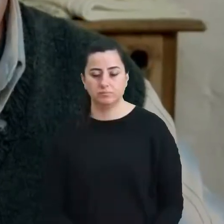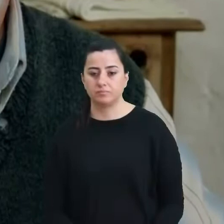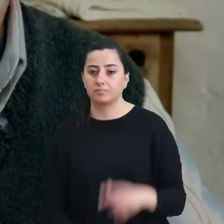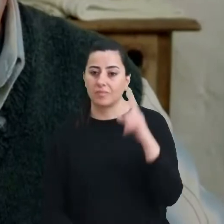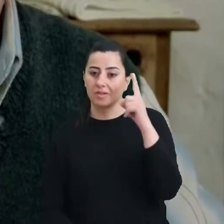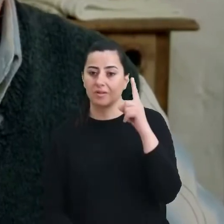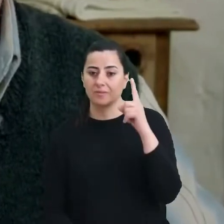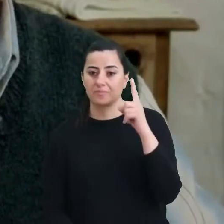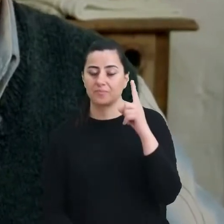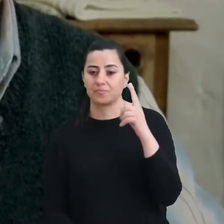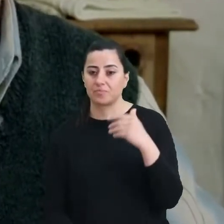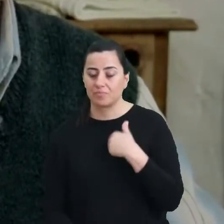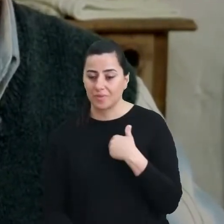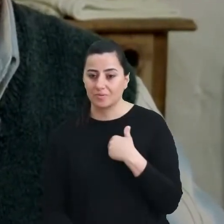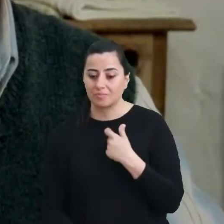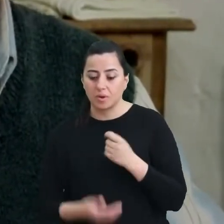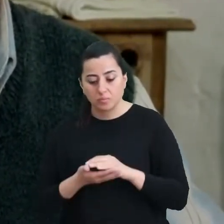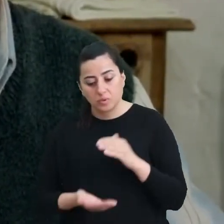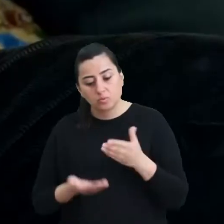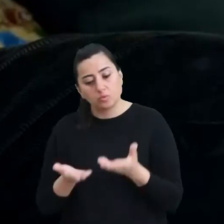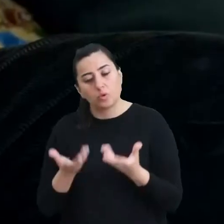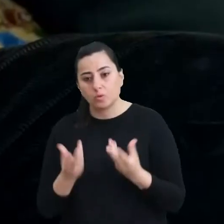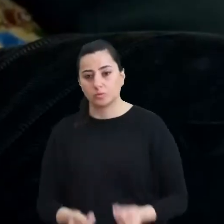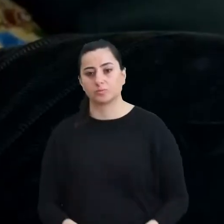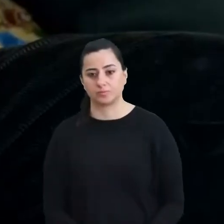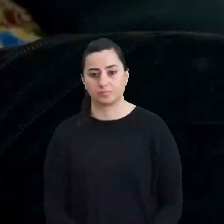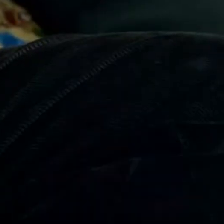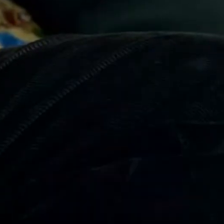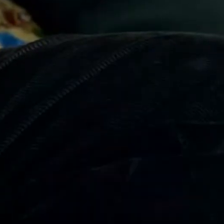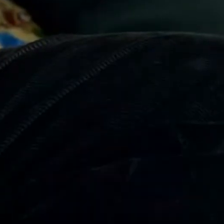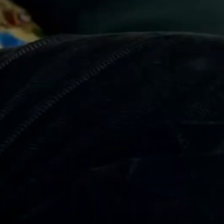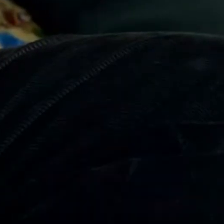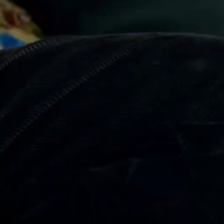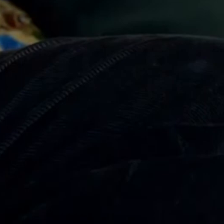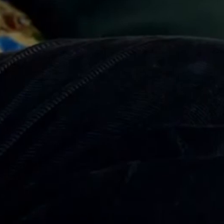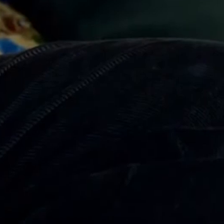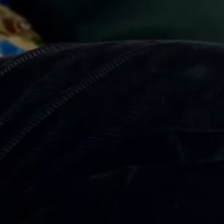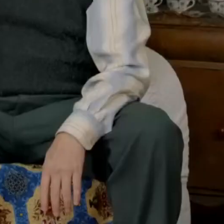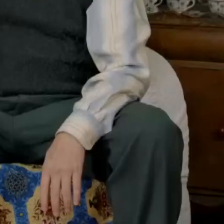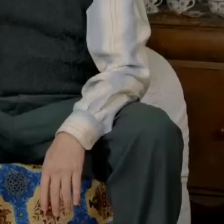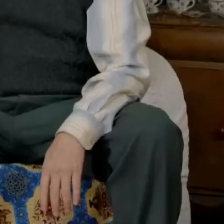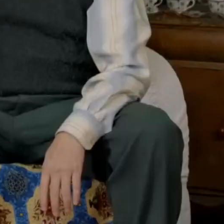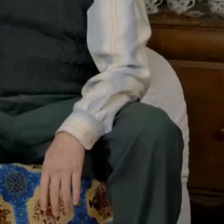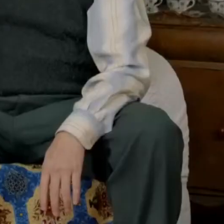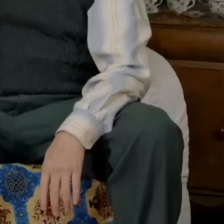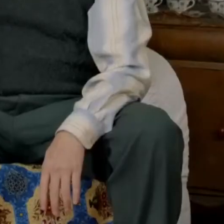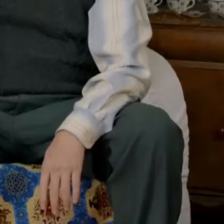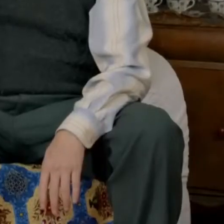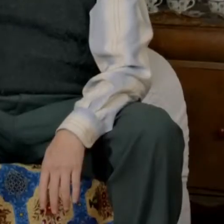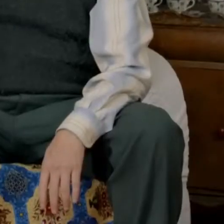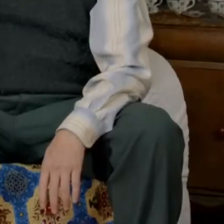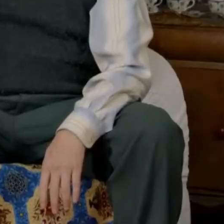Allah, benim biriktirebildiğim bu kadar. Elinden mendili alıp gülümsedi.